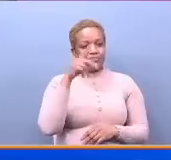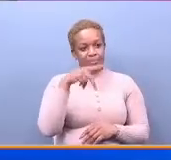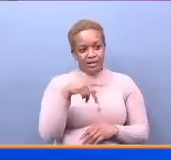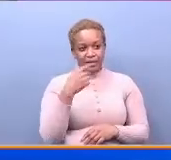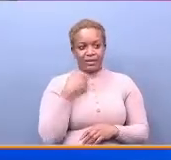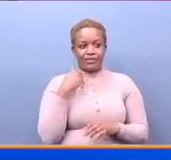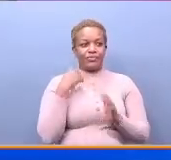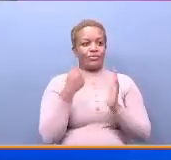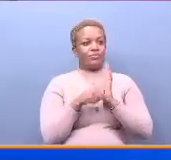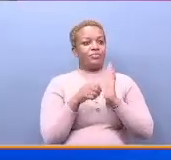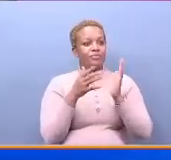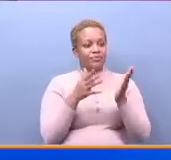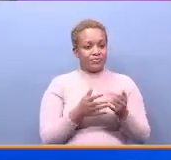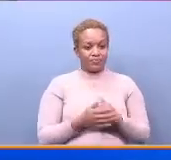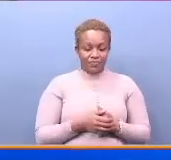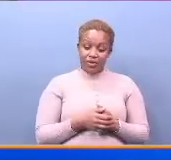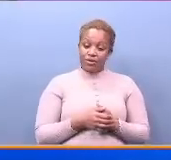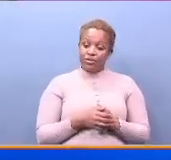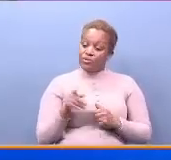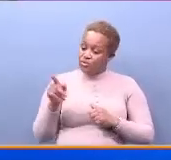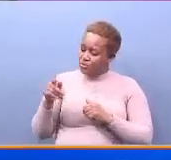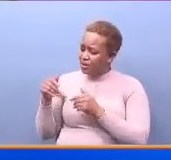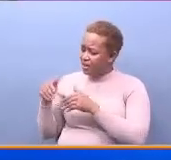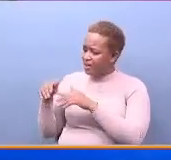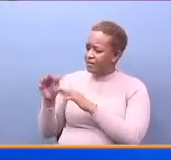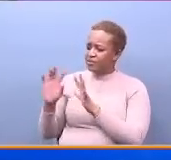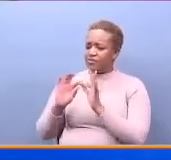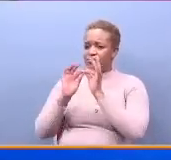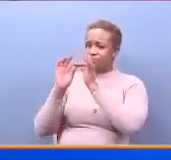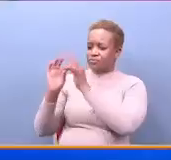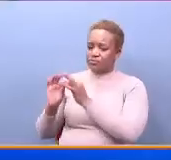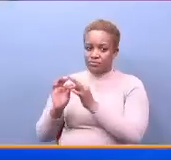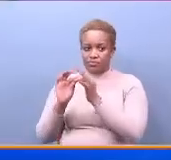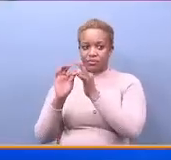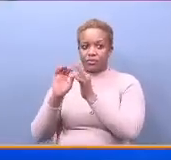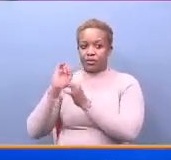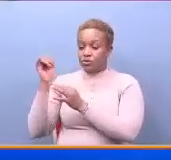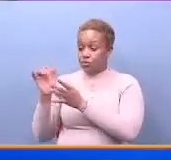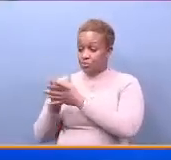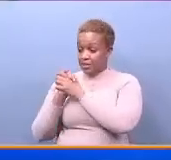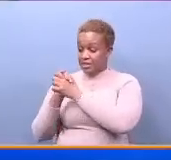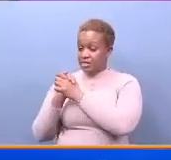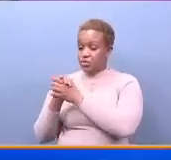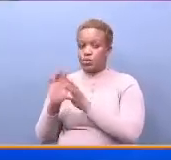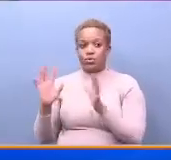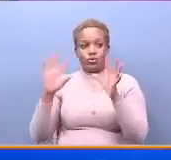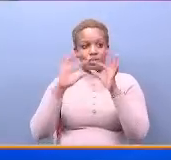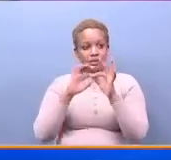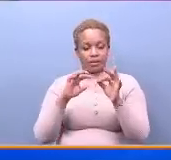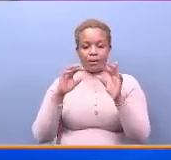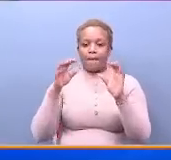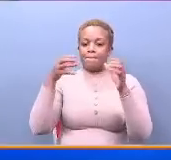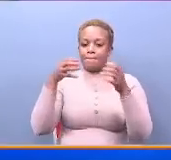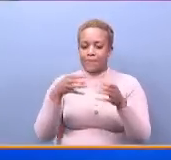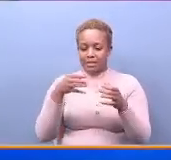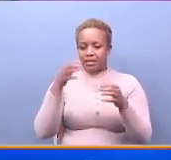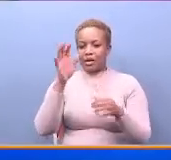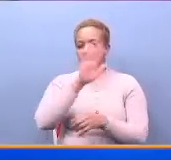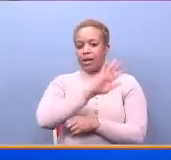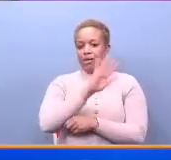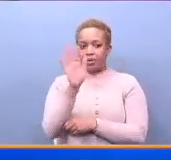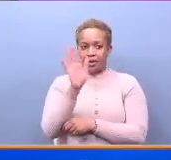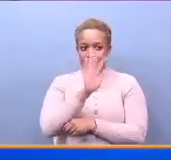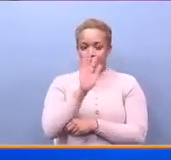MRC. Ulitoka ndani ya ule muungano ambao ni wa Jubilee ukaingia katika chama cha Waipa, na